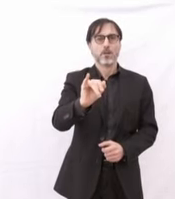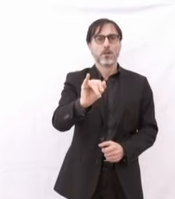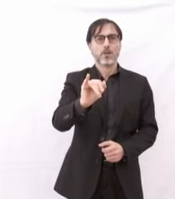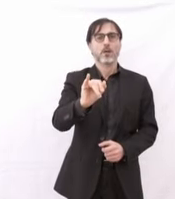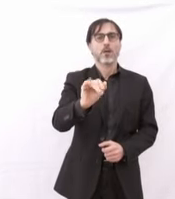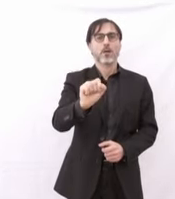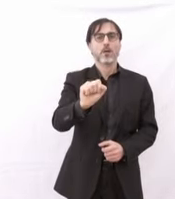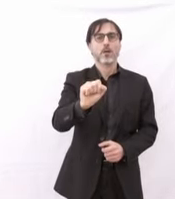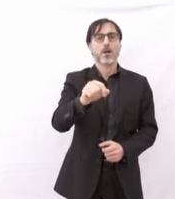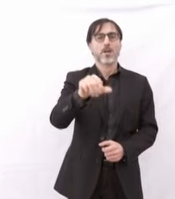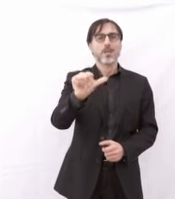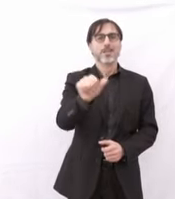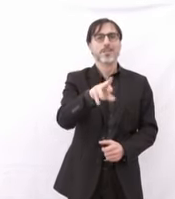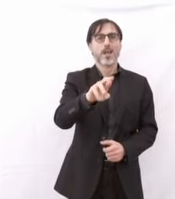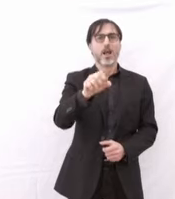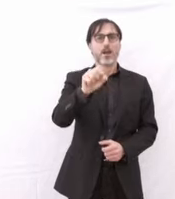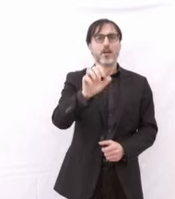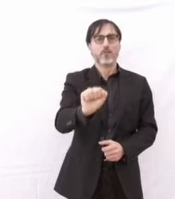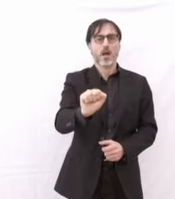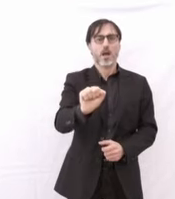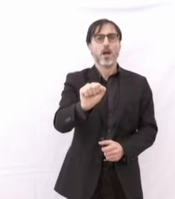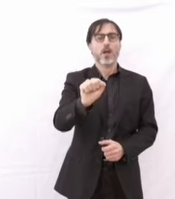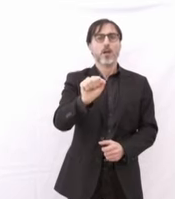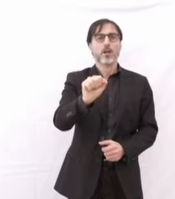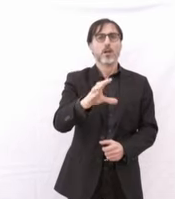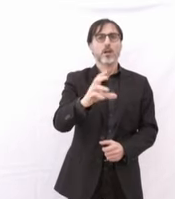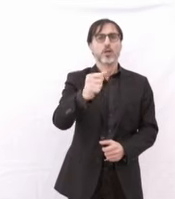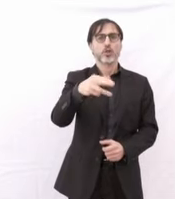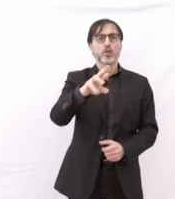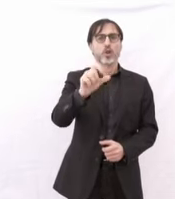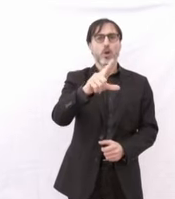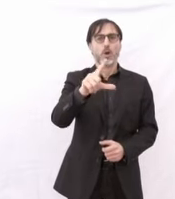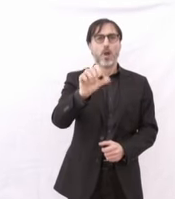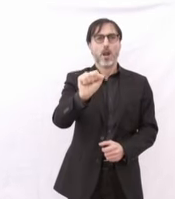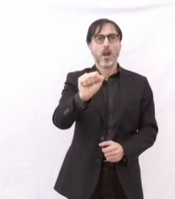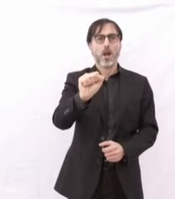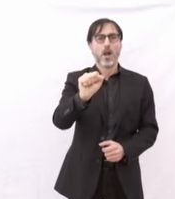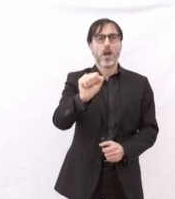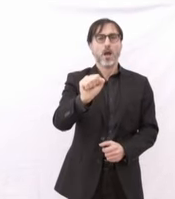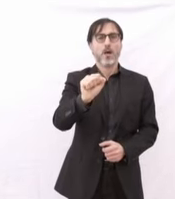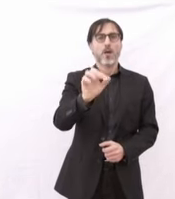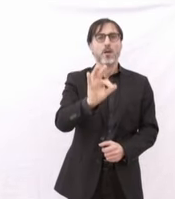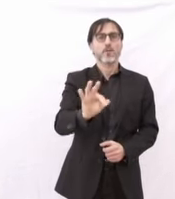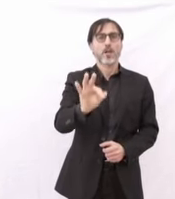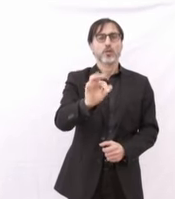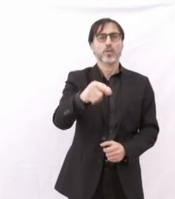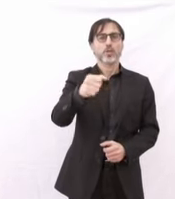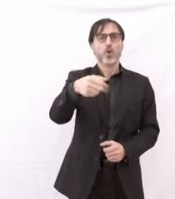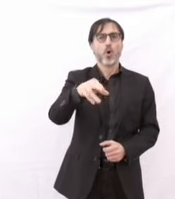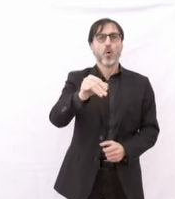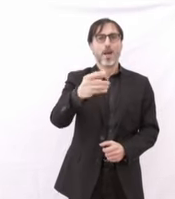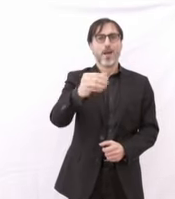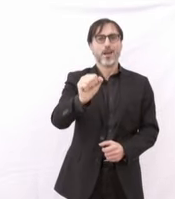Nicola Zarpa, Fabrizio Cirolla, Francesco Maria